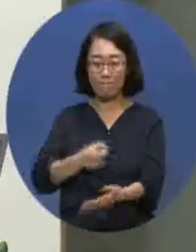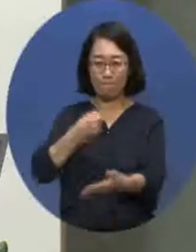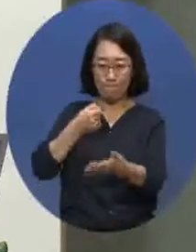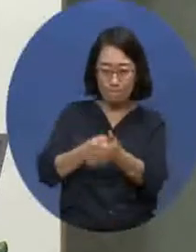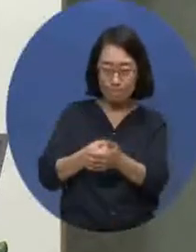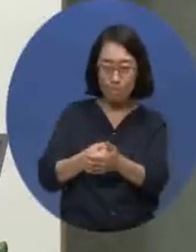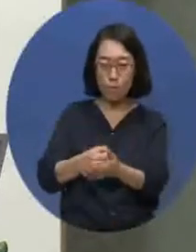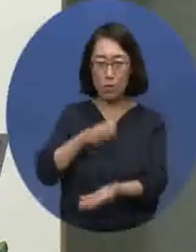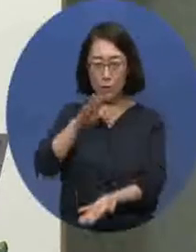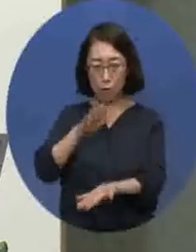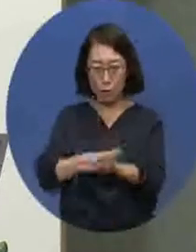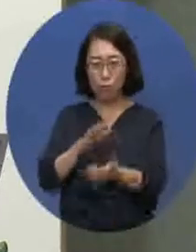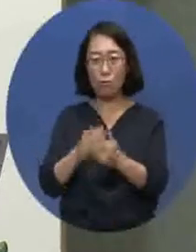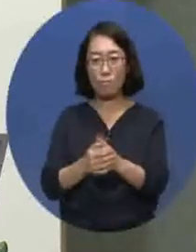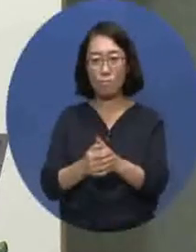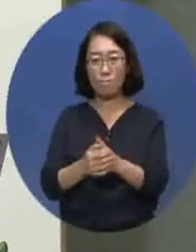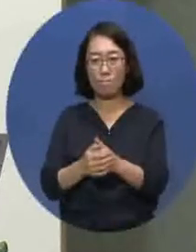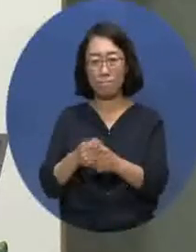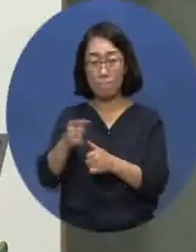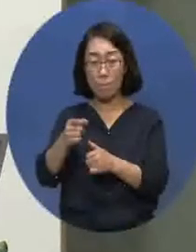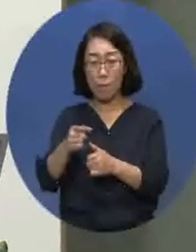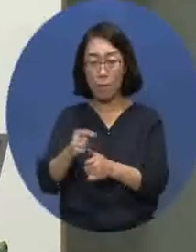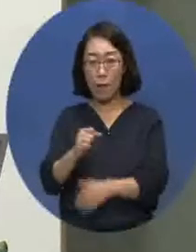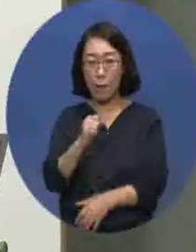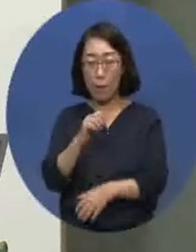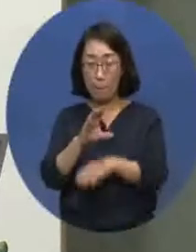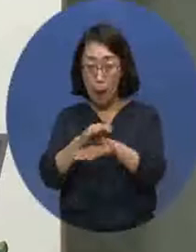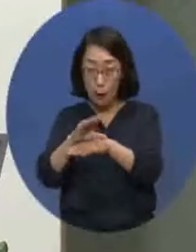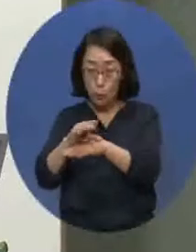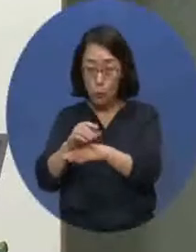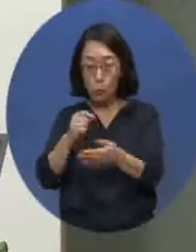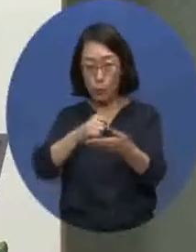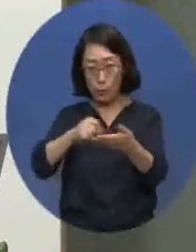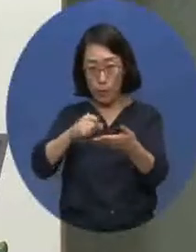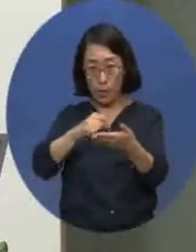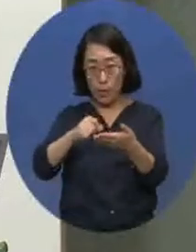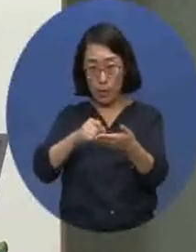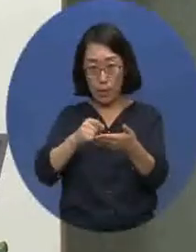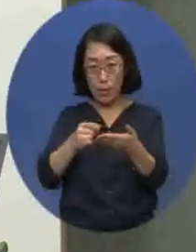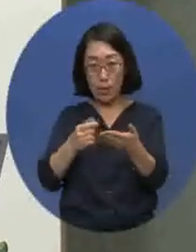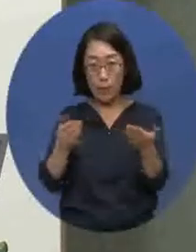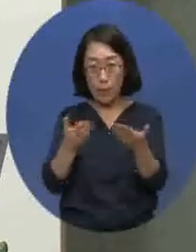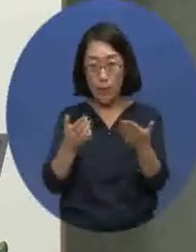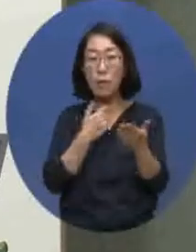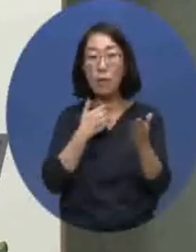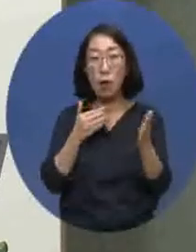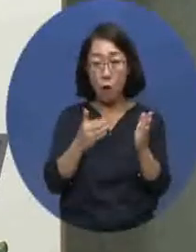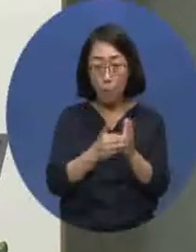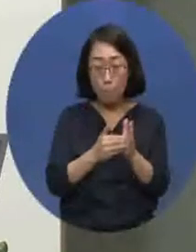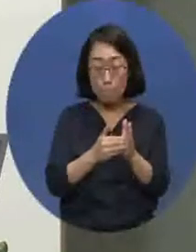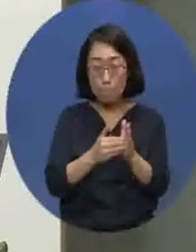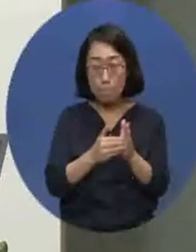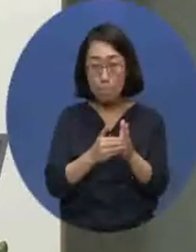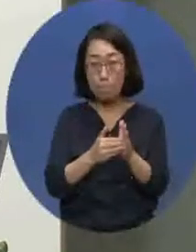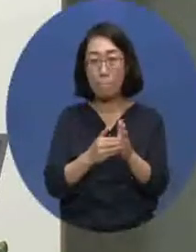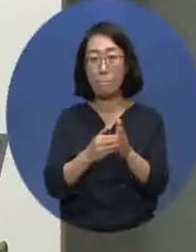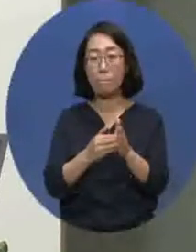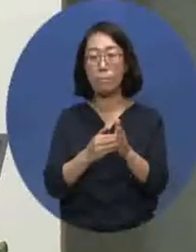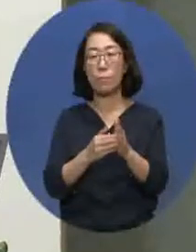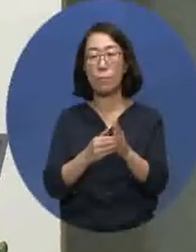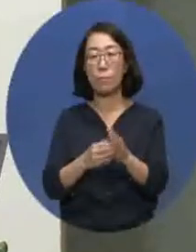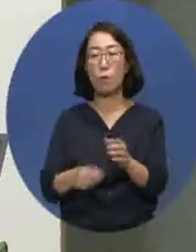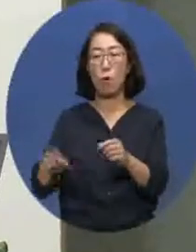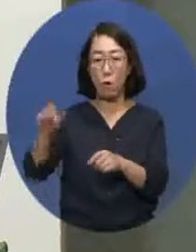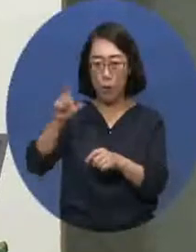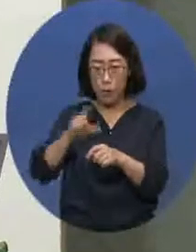이런거 를 통해서 방송 작가로써 어떤 그 입지를 또 세웠지만 은 그걸